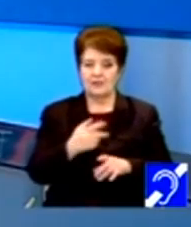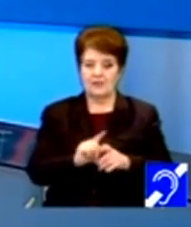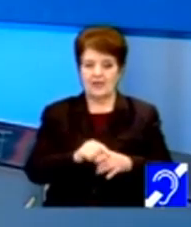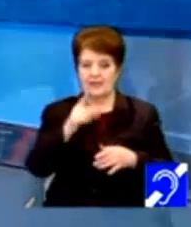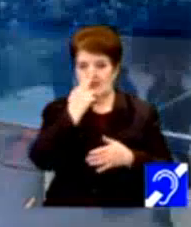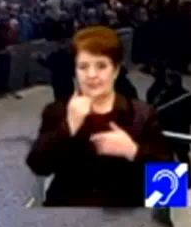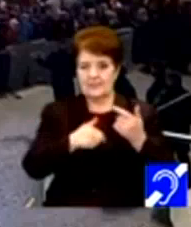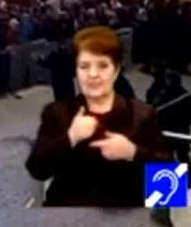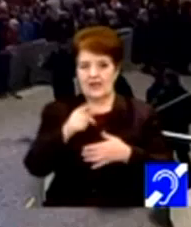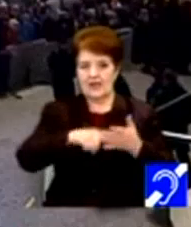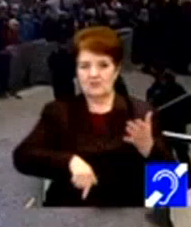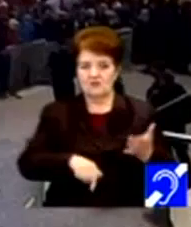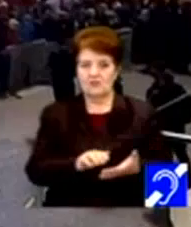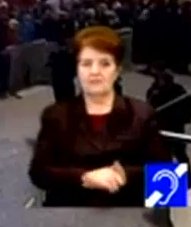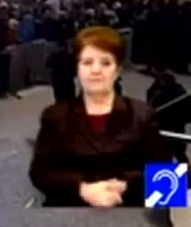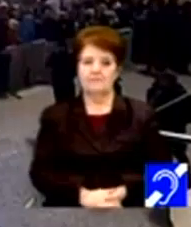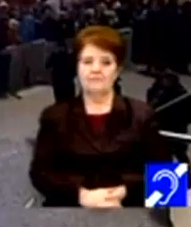creștină.